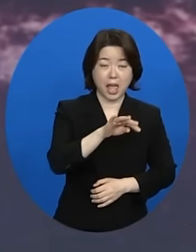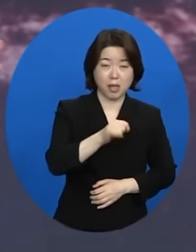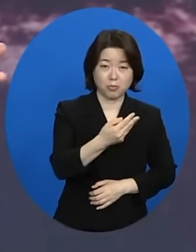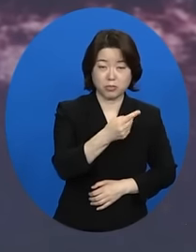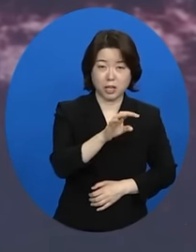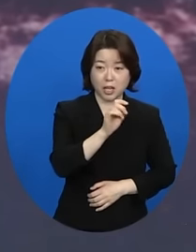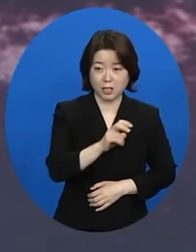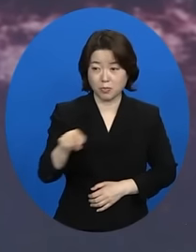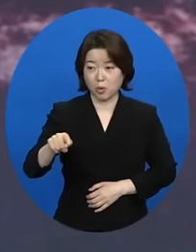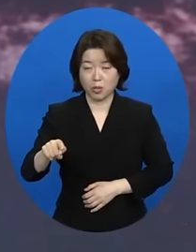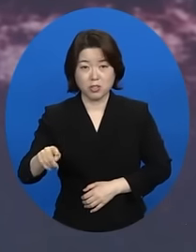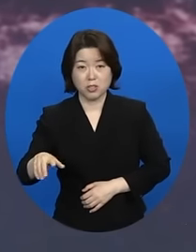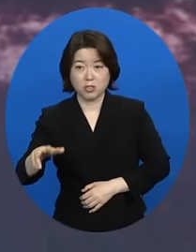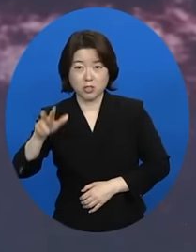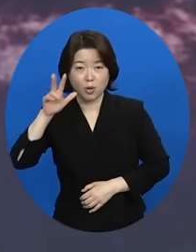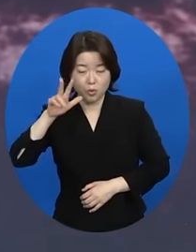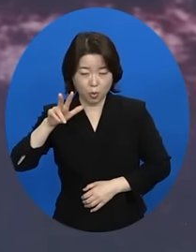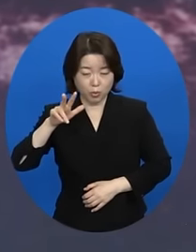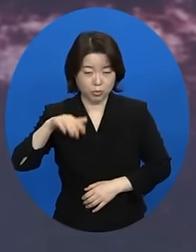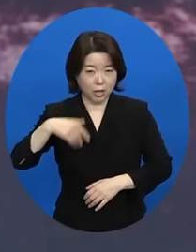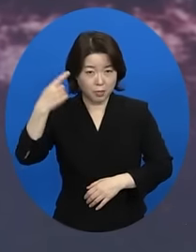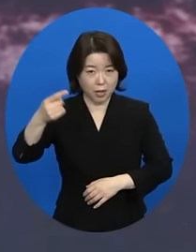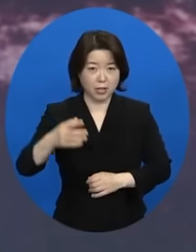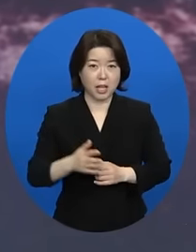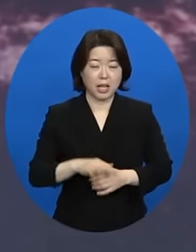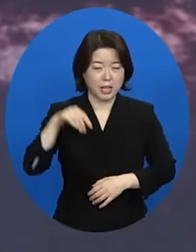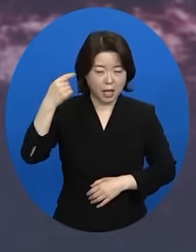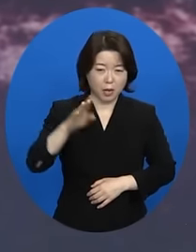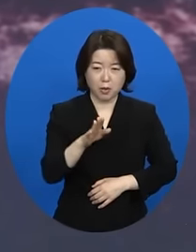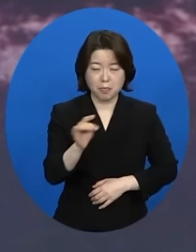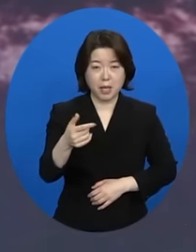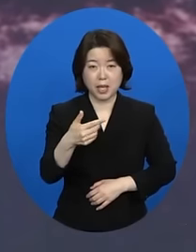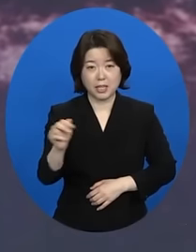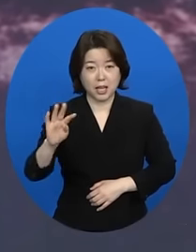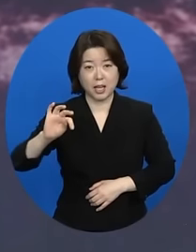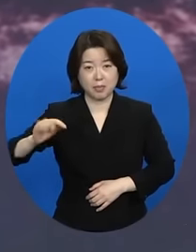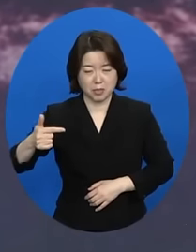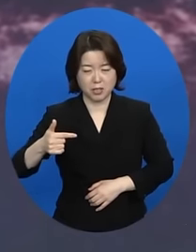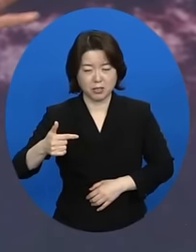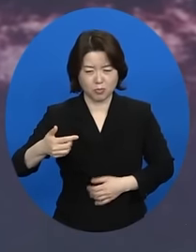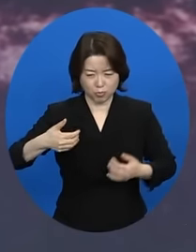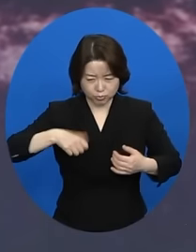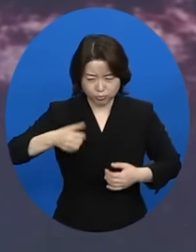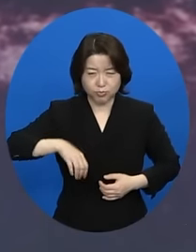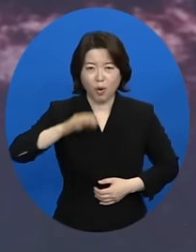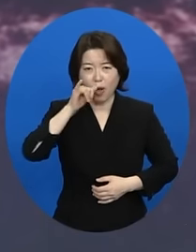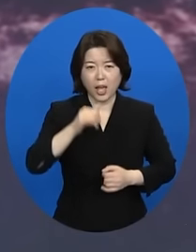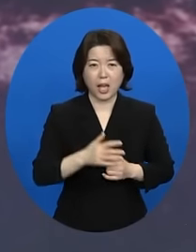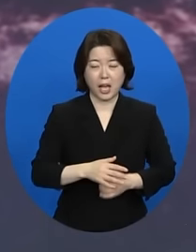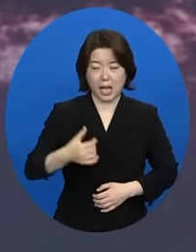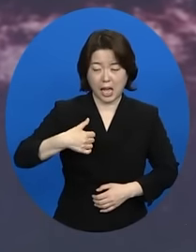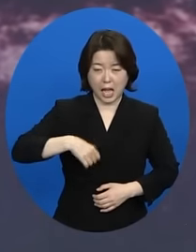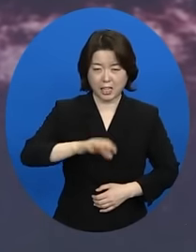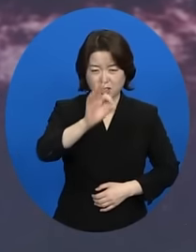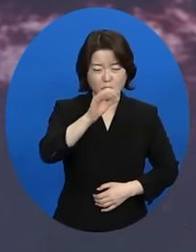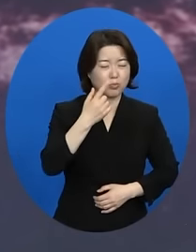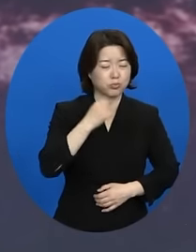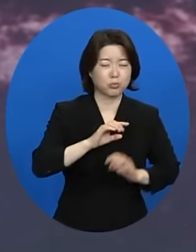나오고 어마어마하죠. 하나만 나중에 이제 베냐민까지 낳으면 뭐 아들 10명 부럽지 않을 그 아들을